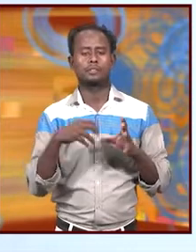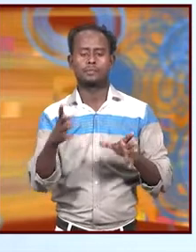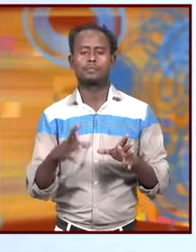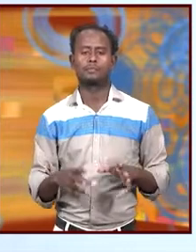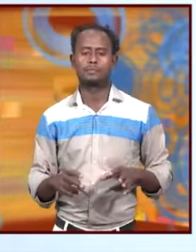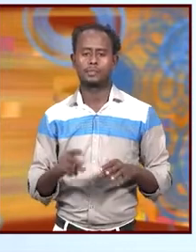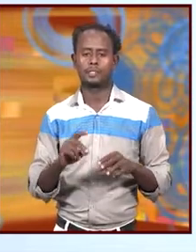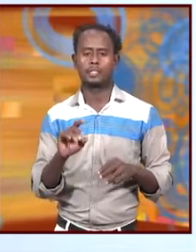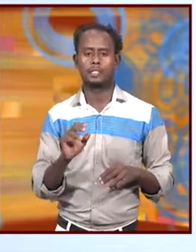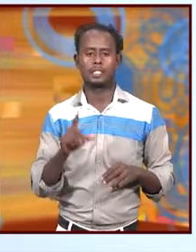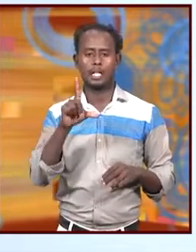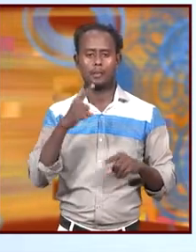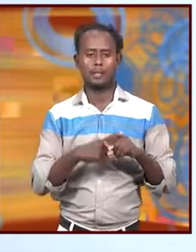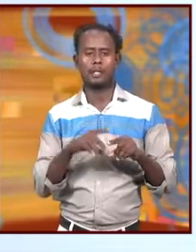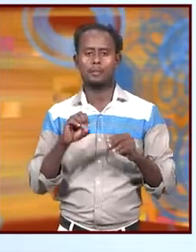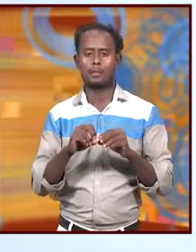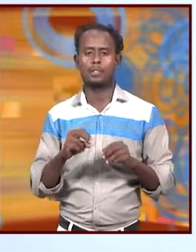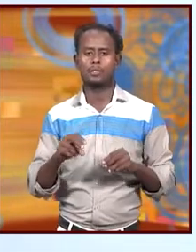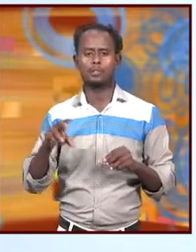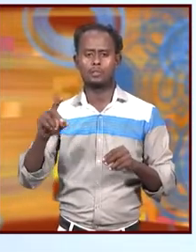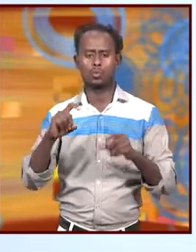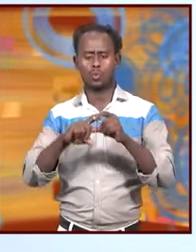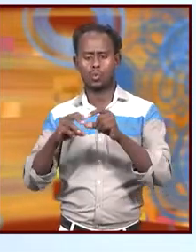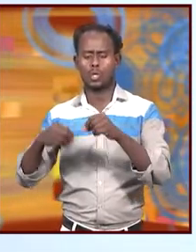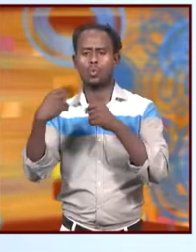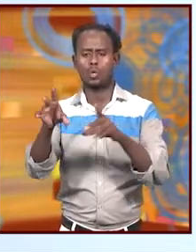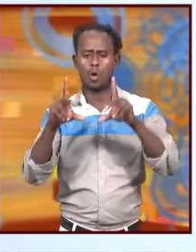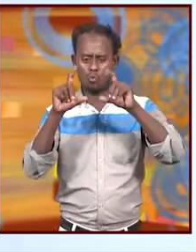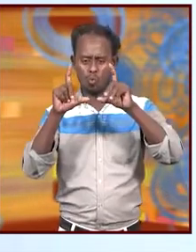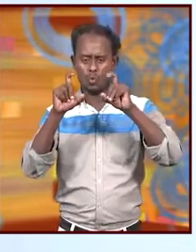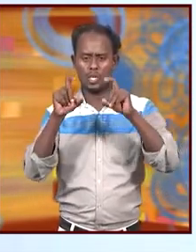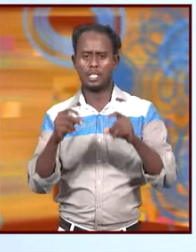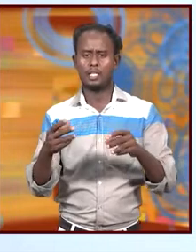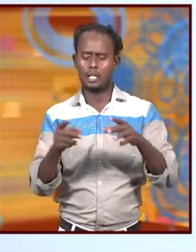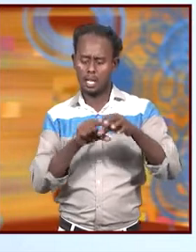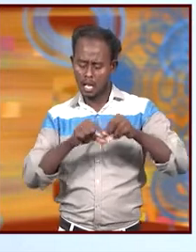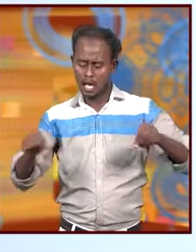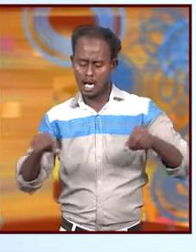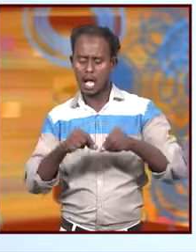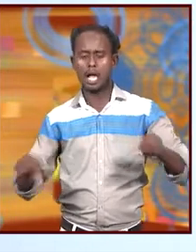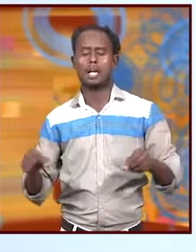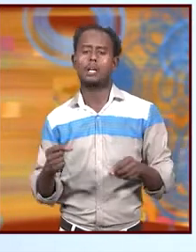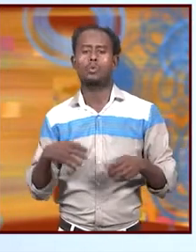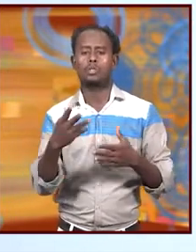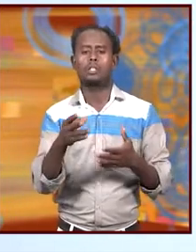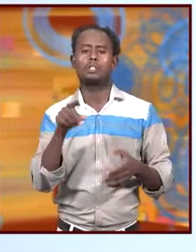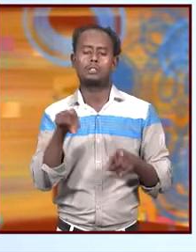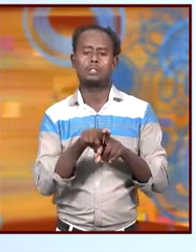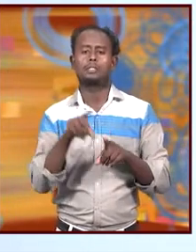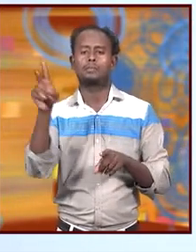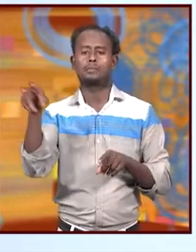L பெருக்கல் B என்பது கொடுக்கப்பட்ட புகைப்படத்தினுடைய அகலம்.